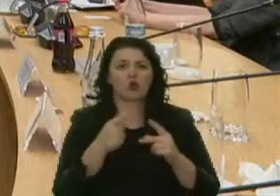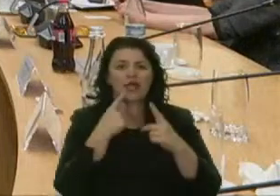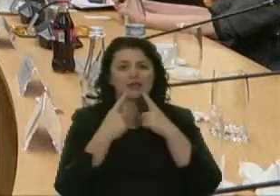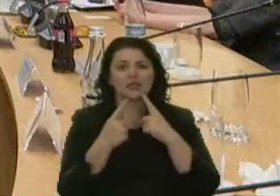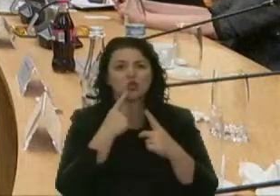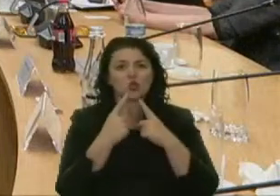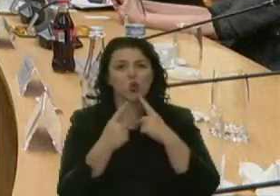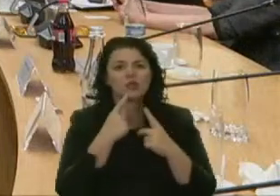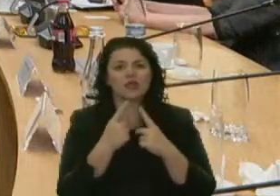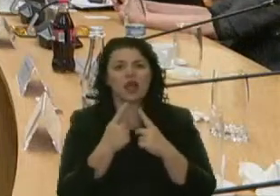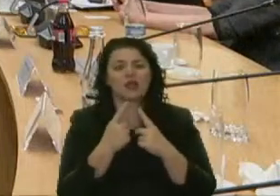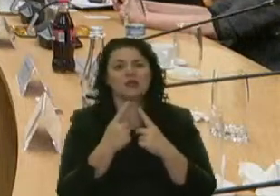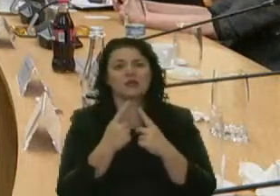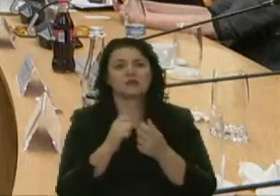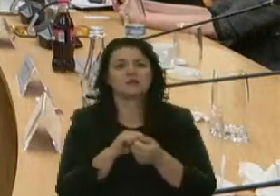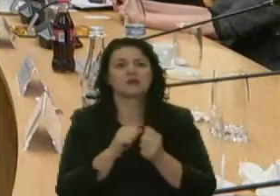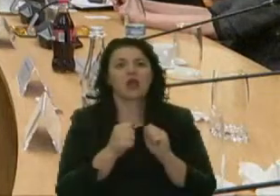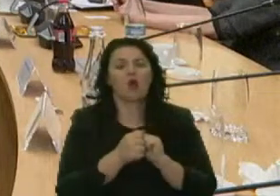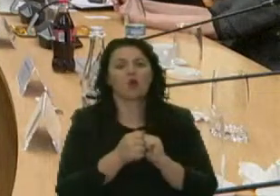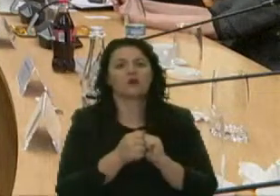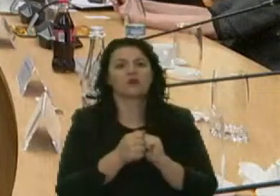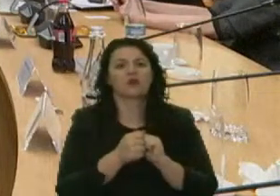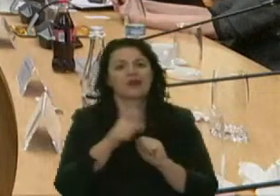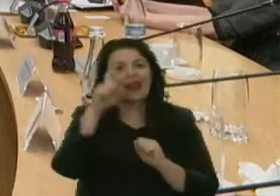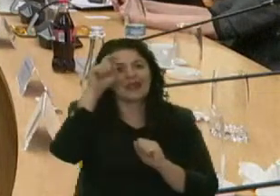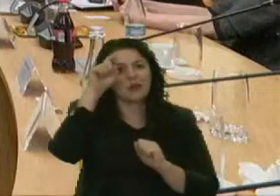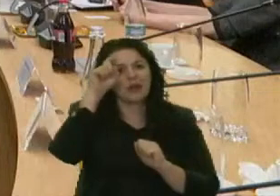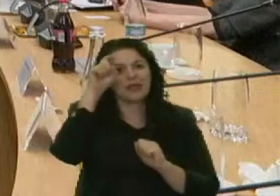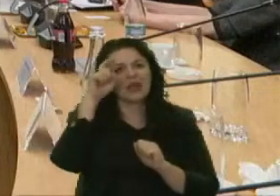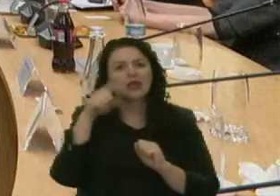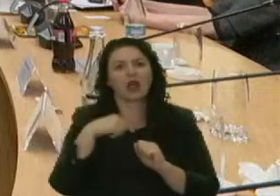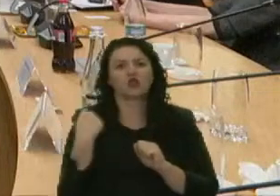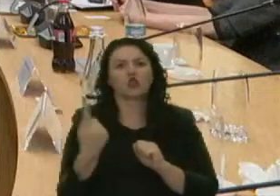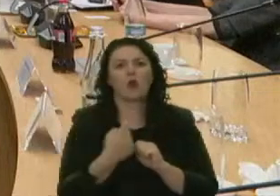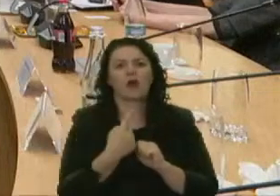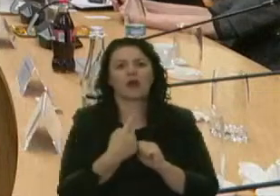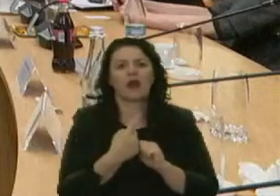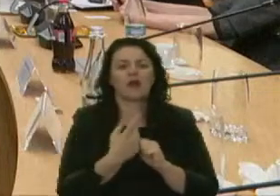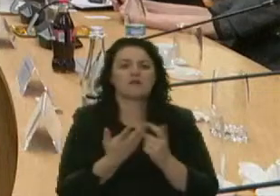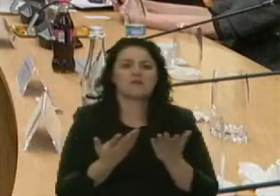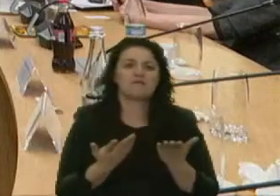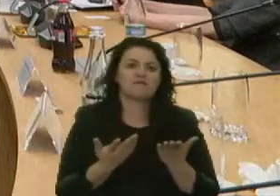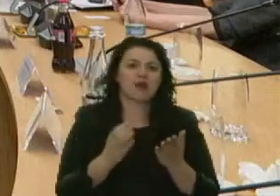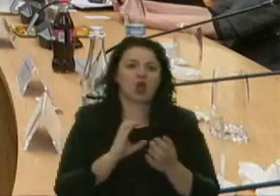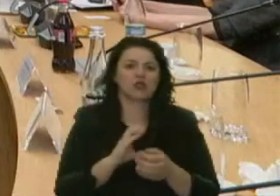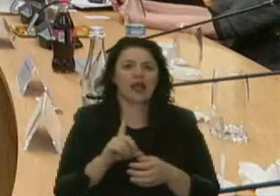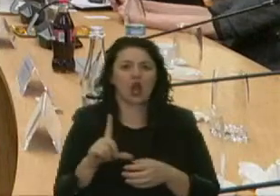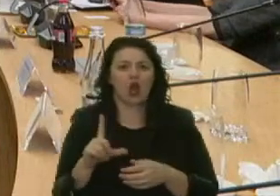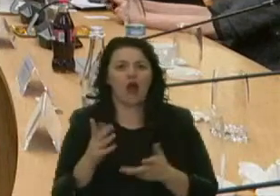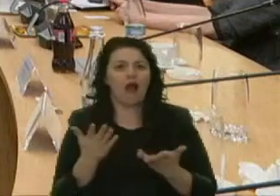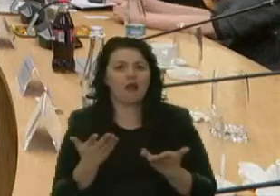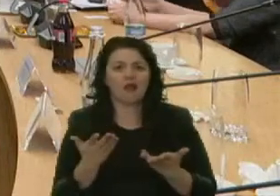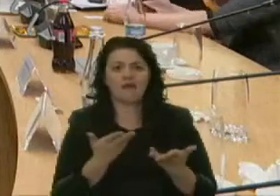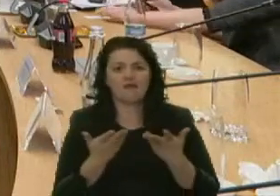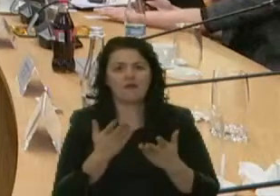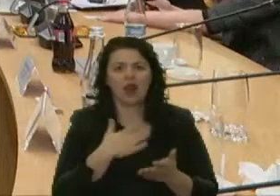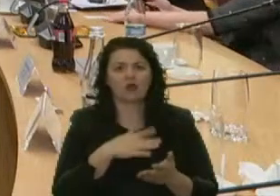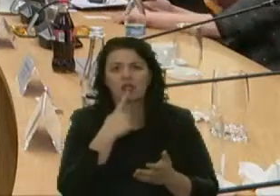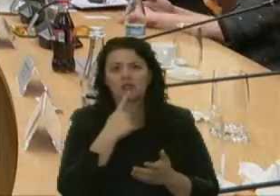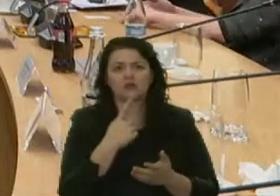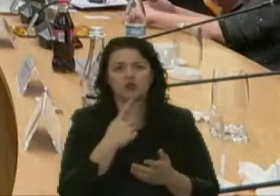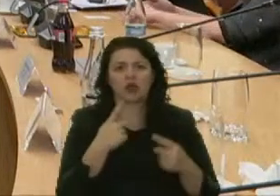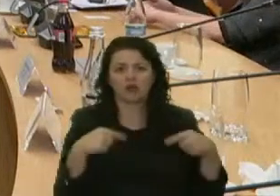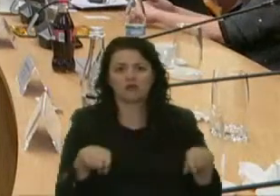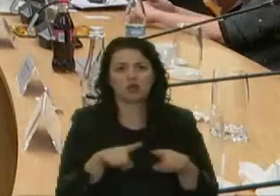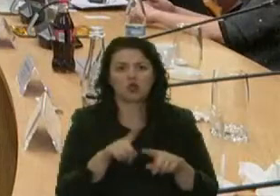discuție sau credibilitatea noastră ca și consilieri locali Păi vreau să vă spun că la masa asta